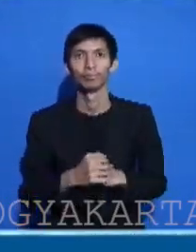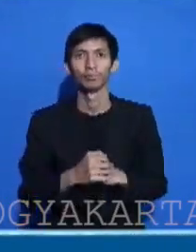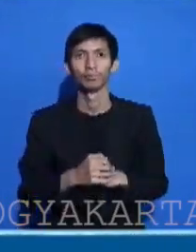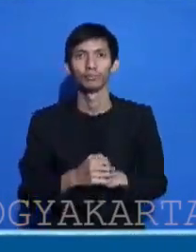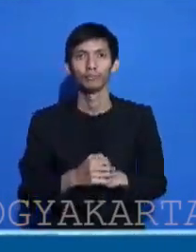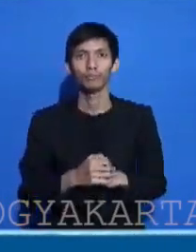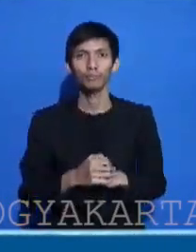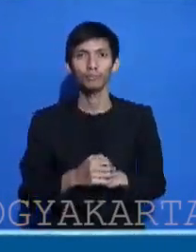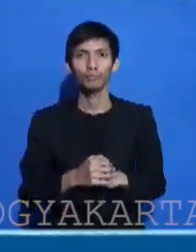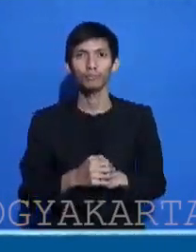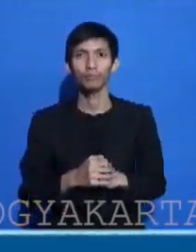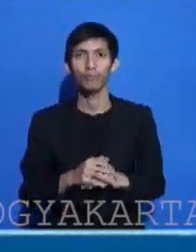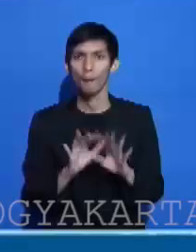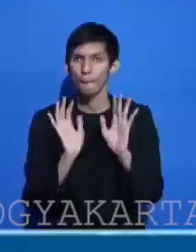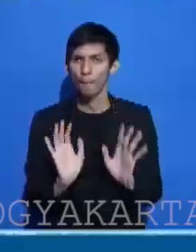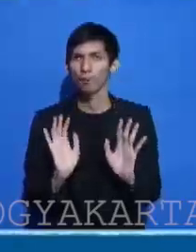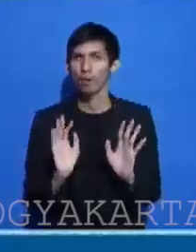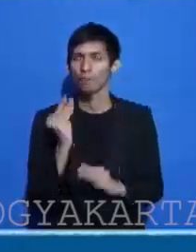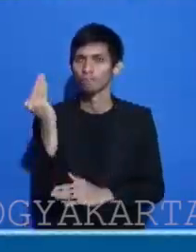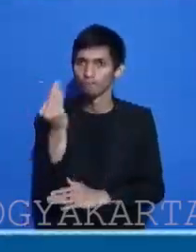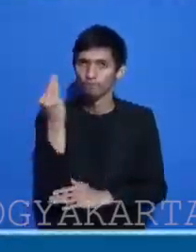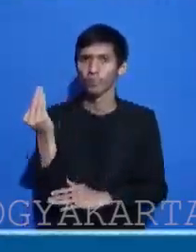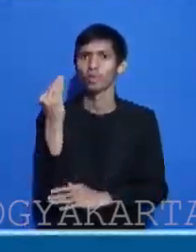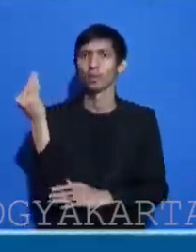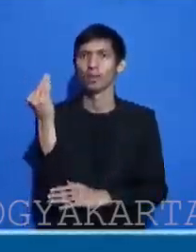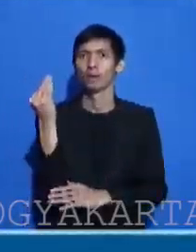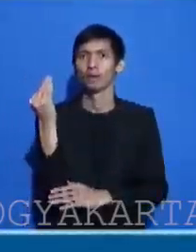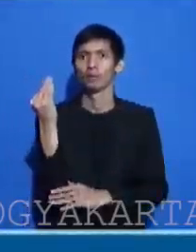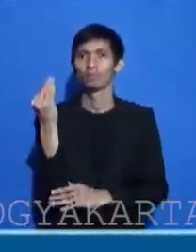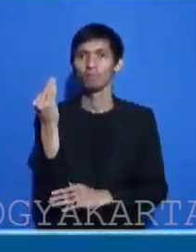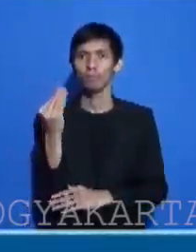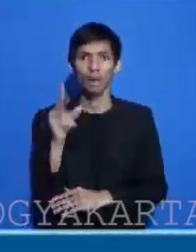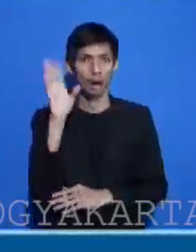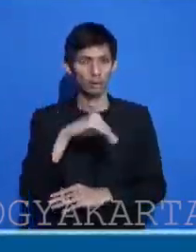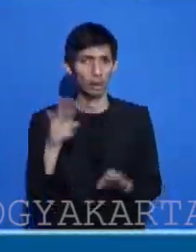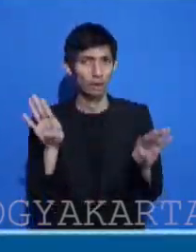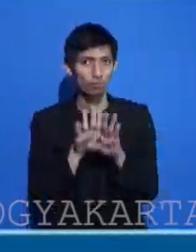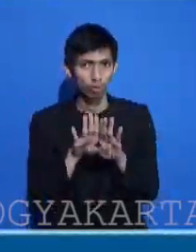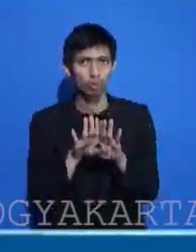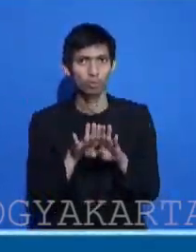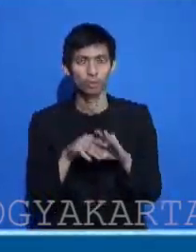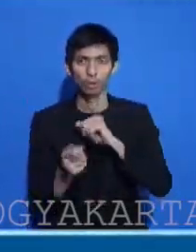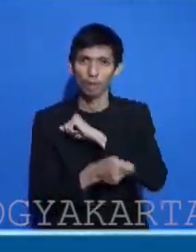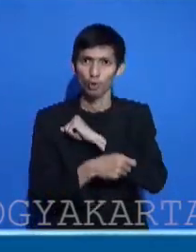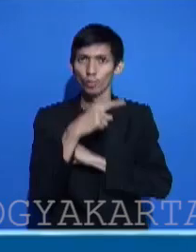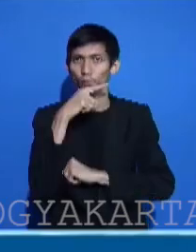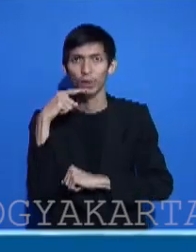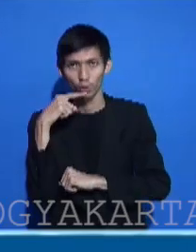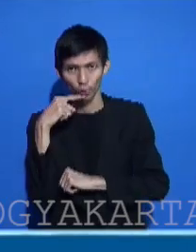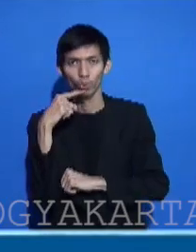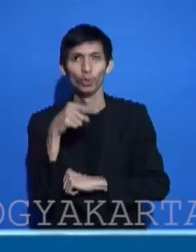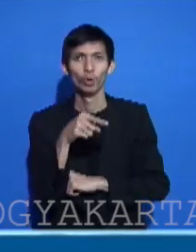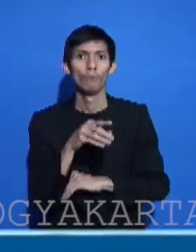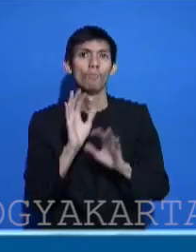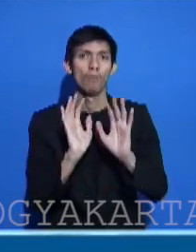malih kathahipun wisatawan ing dinten pren setu dumugi Minggu damel kengipun wandi ing papan